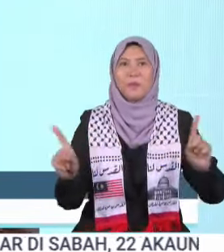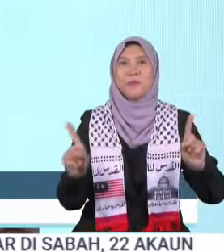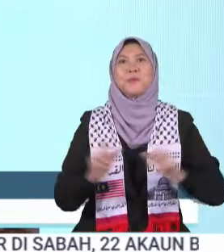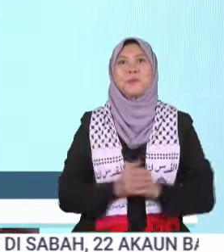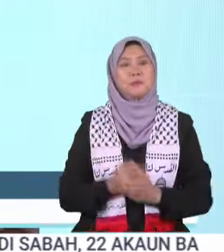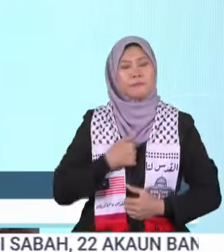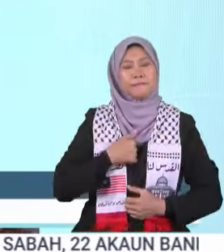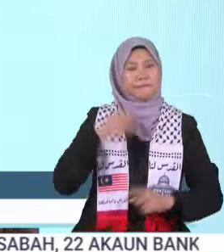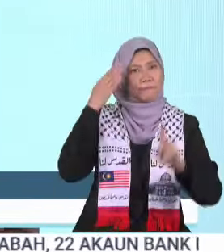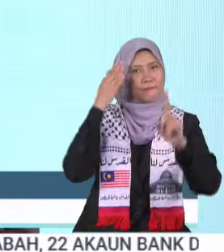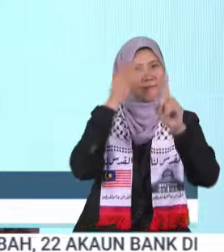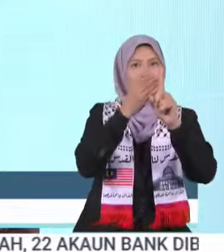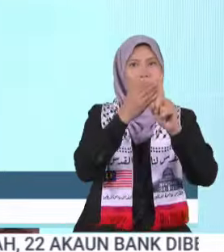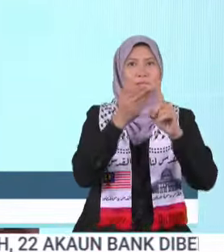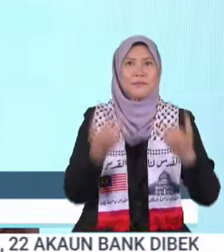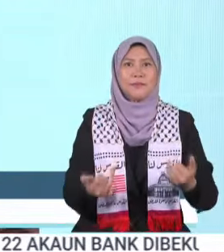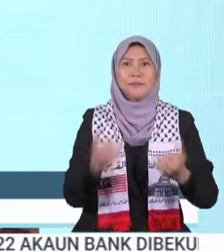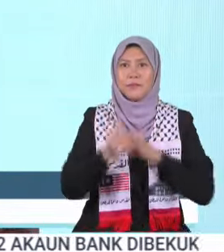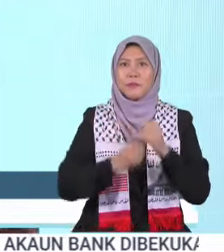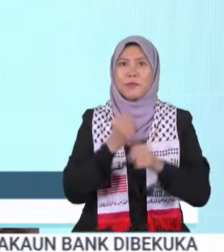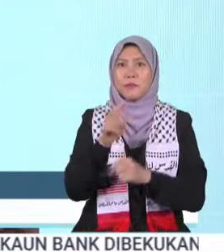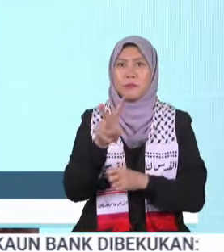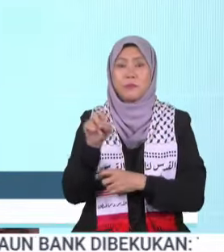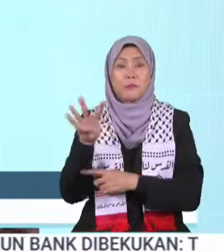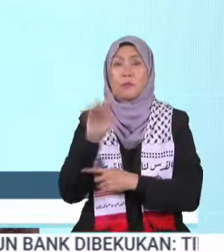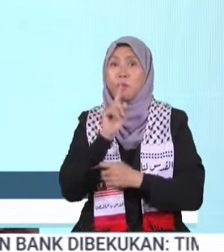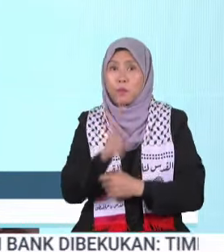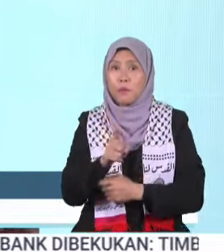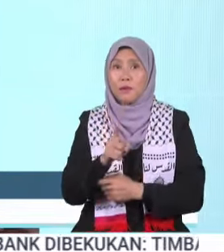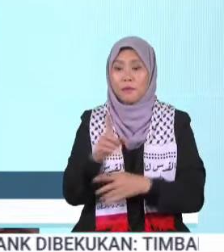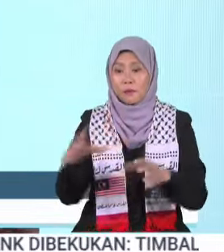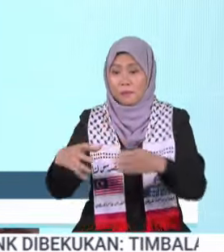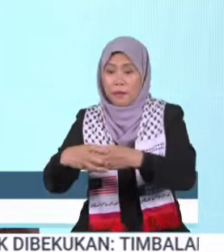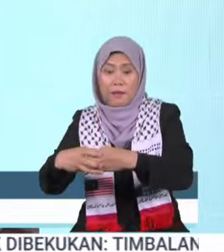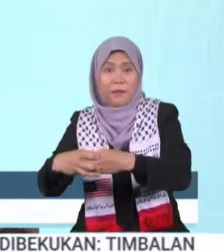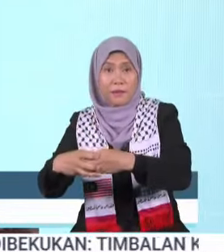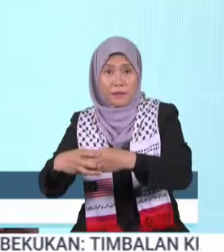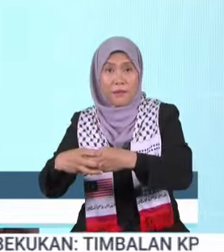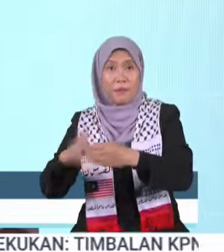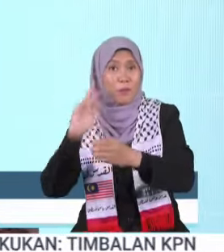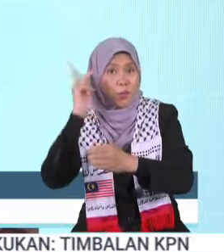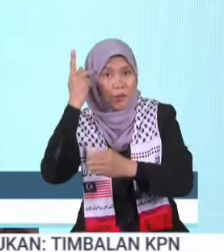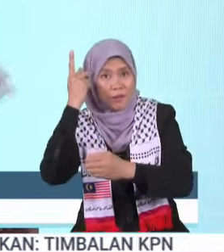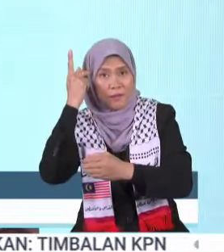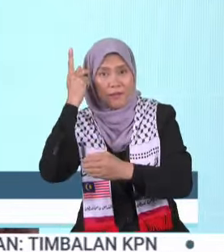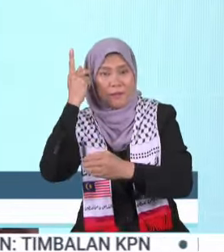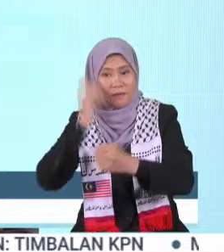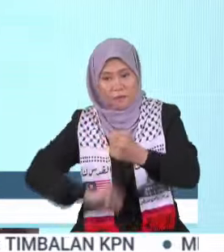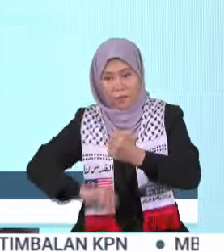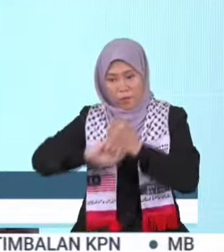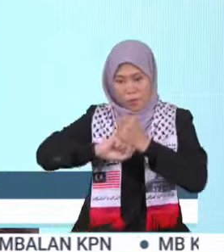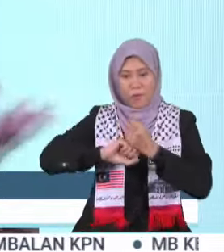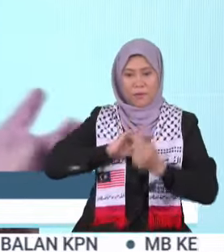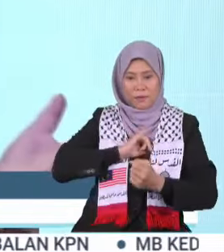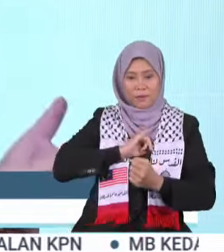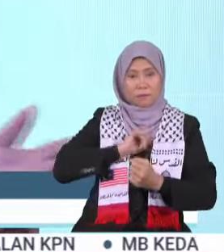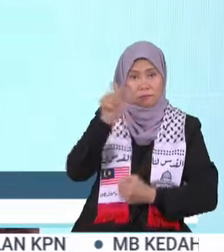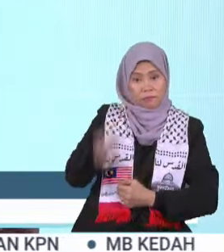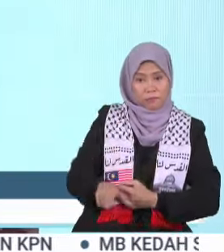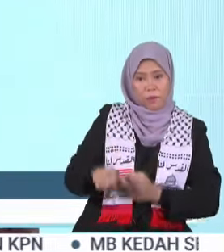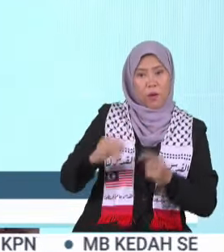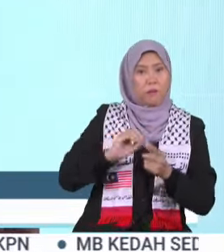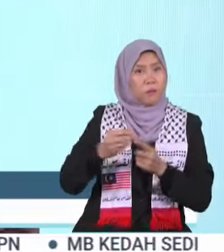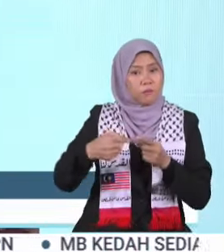saya dan kalau sama ada di di pihak Parti yang menyokong saya at